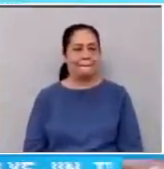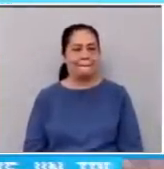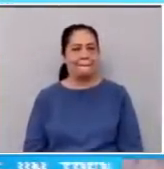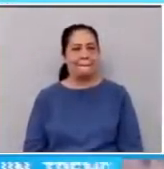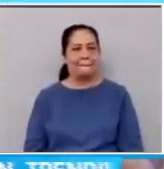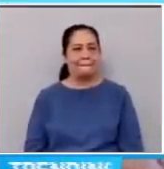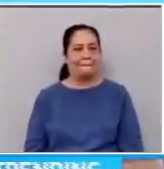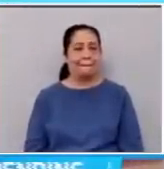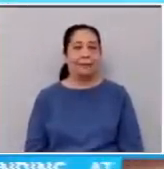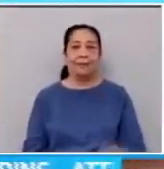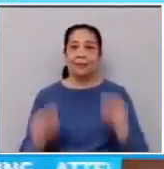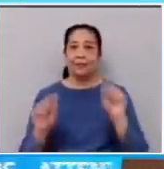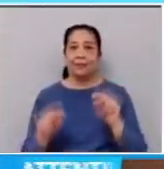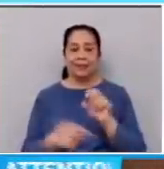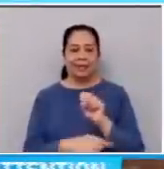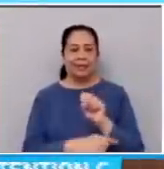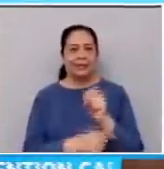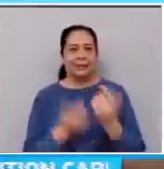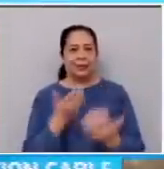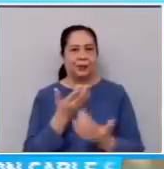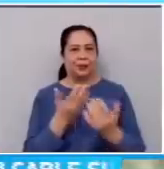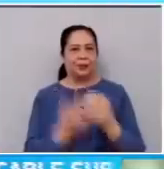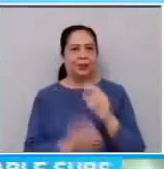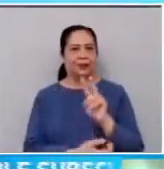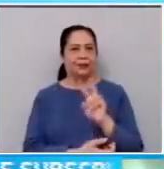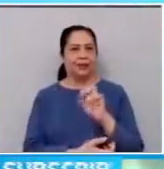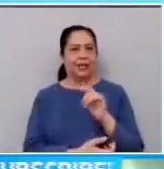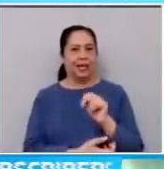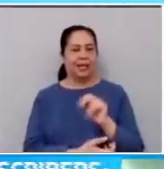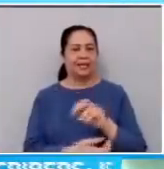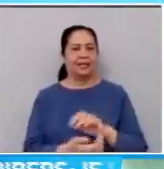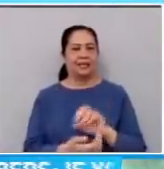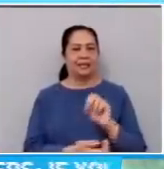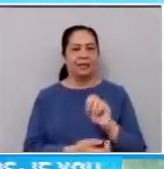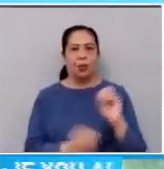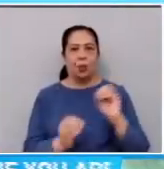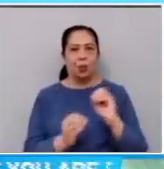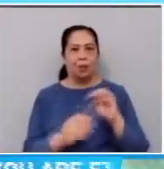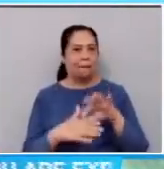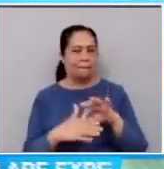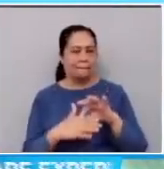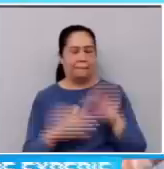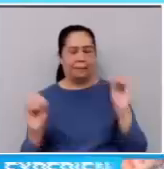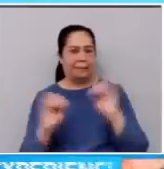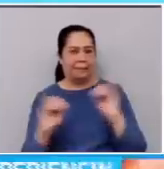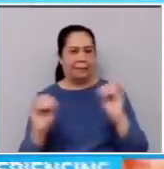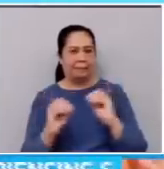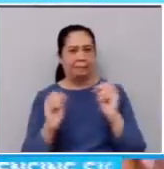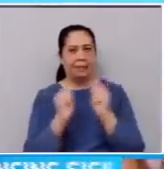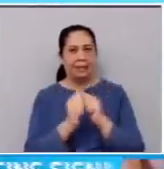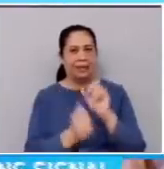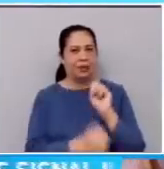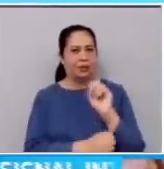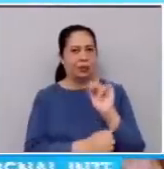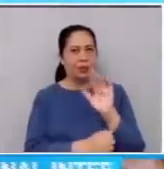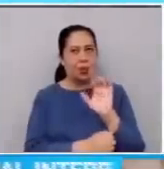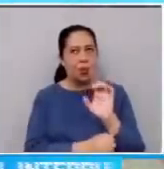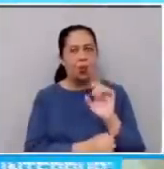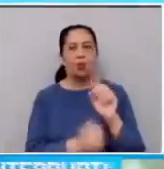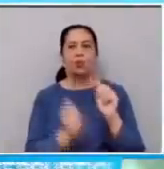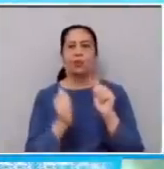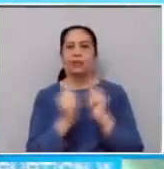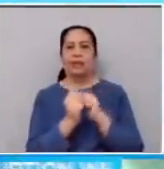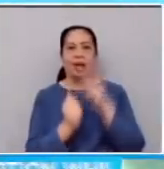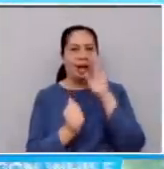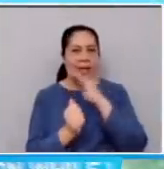Ito ang sizzling vegan. Hindi siya meat, wala siyang kasamang meat. Even yung sauce, even yung mga spices,